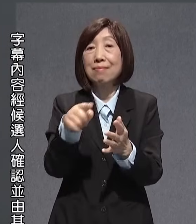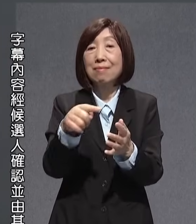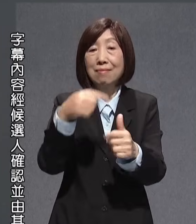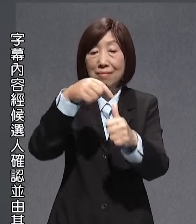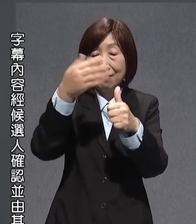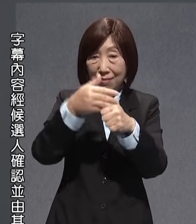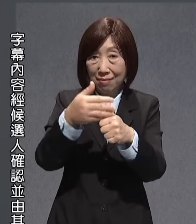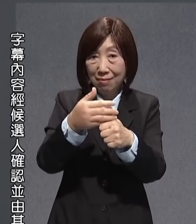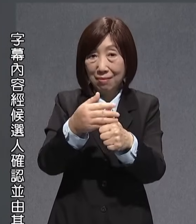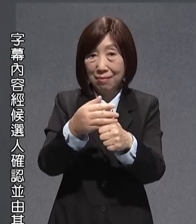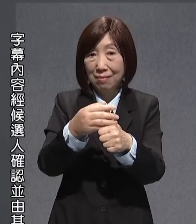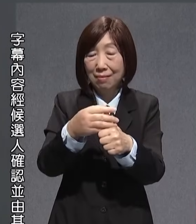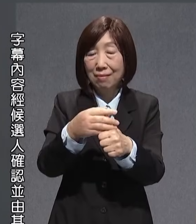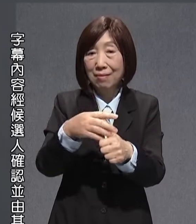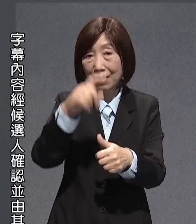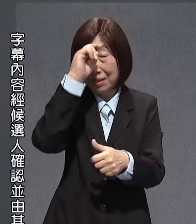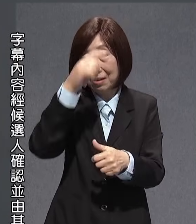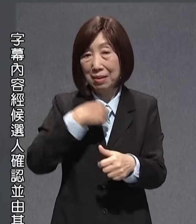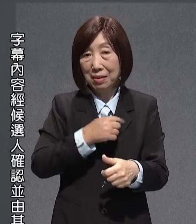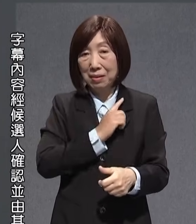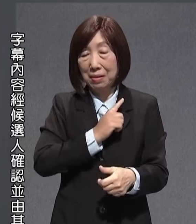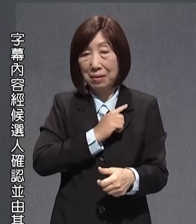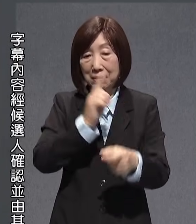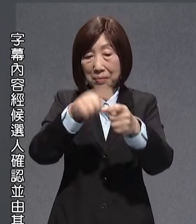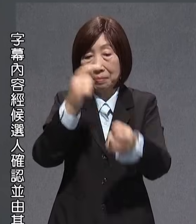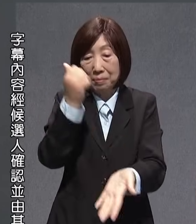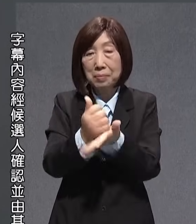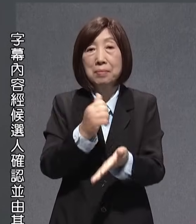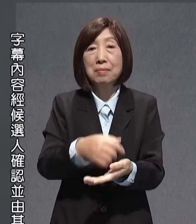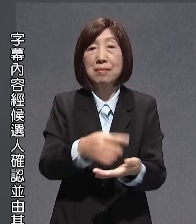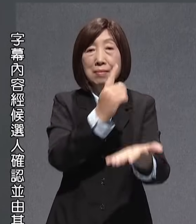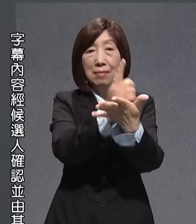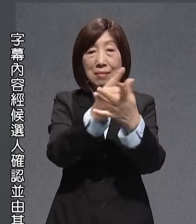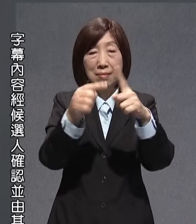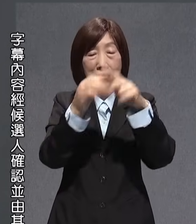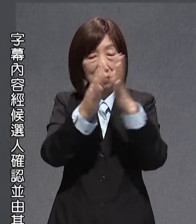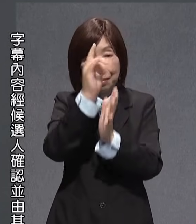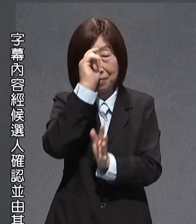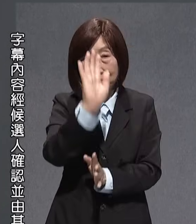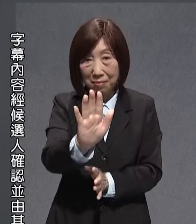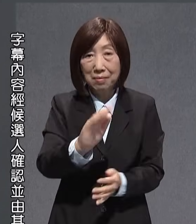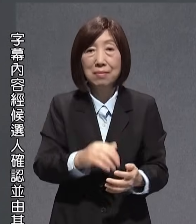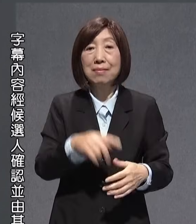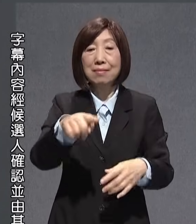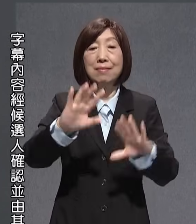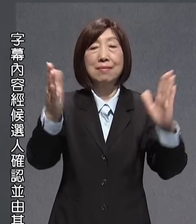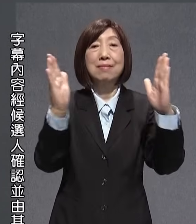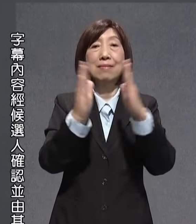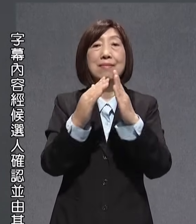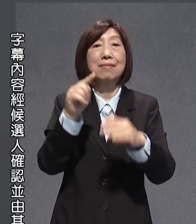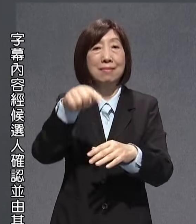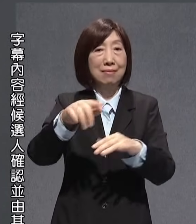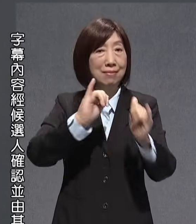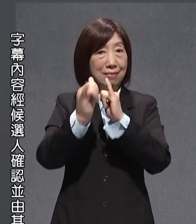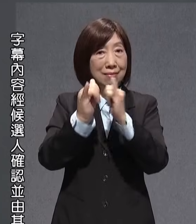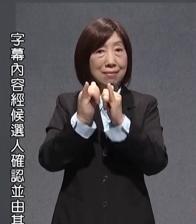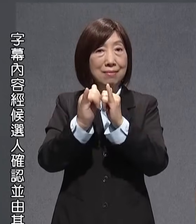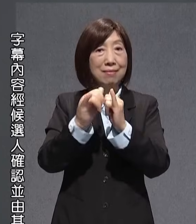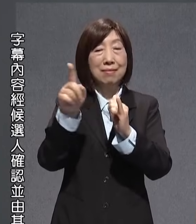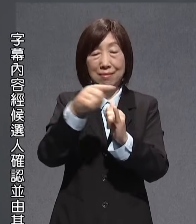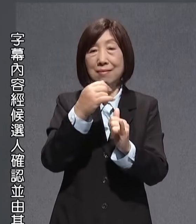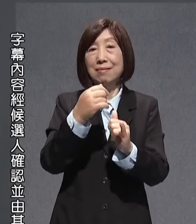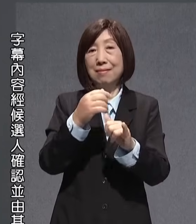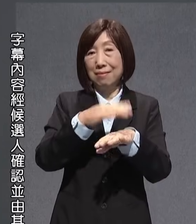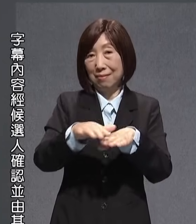育追求梦想实现希望，也当人人都有希望的时候，这个国家这个社会也